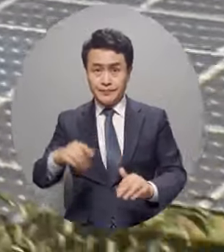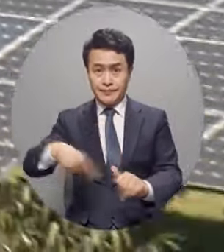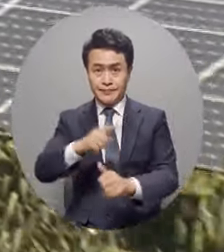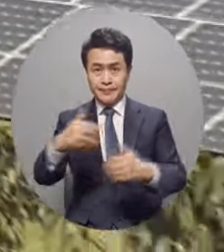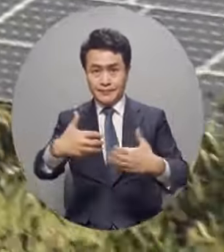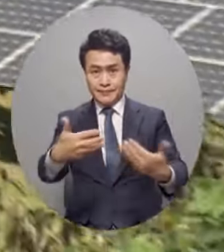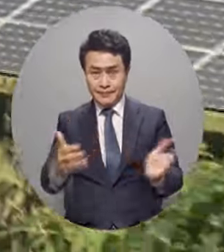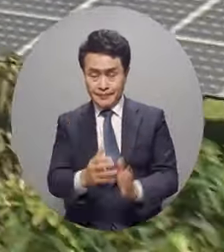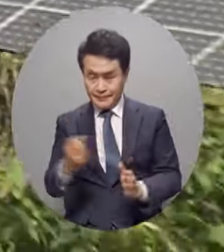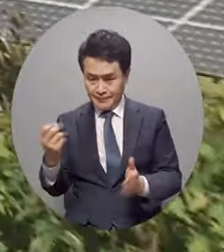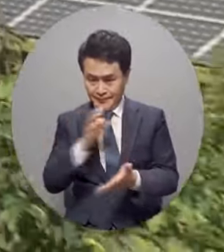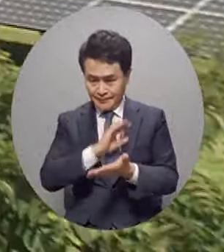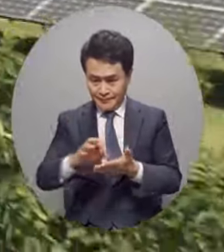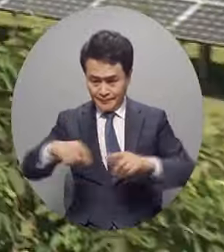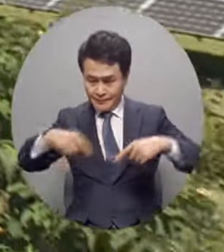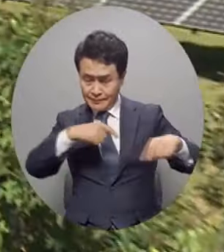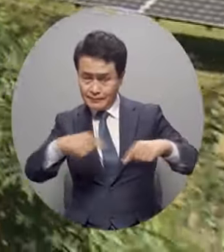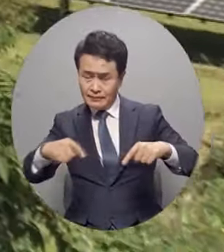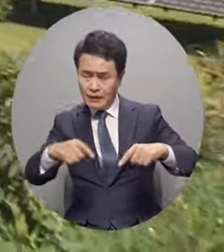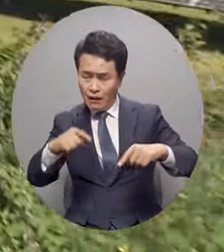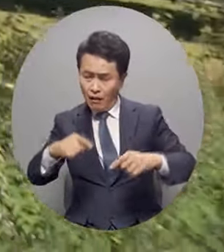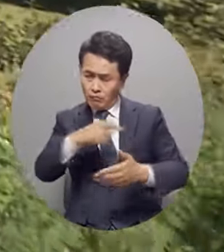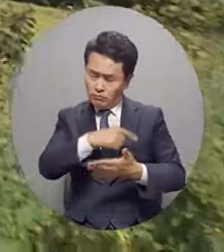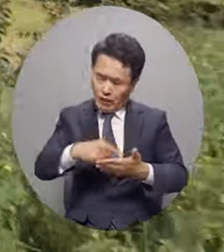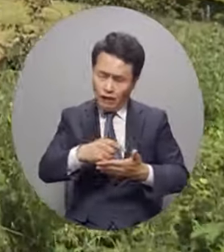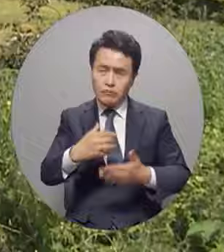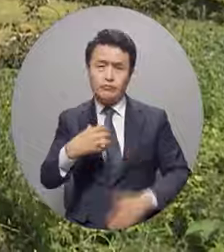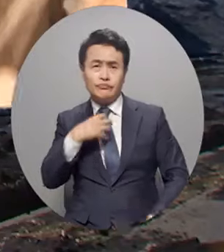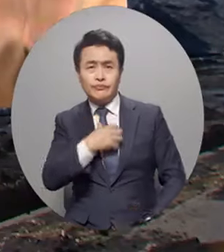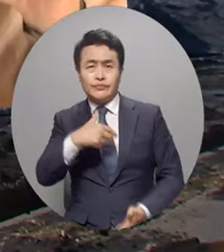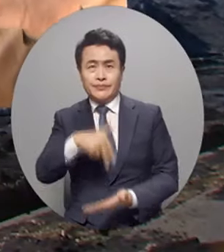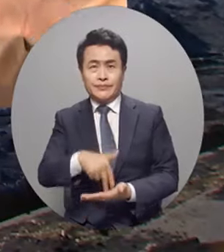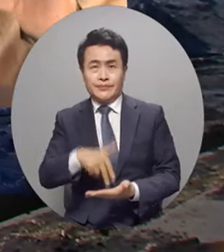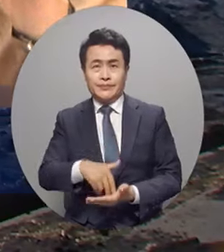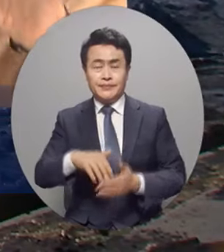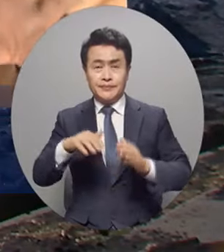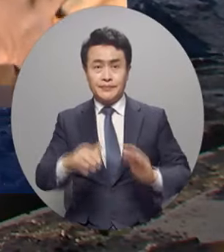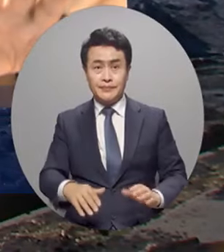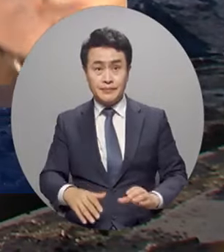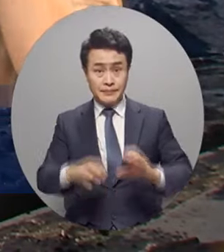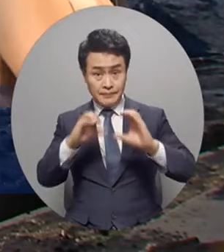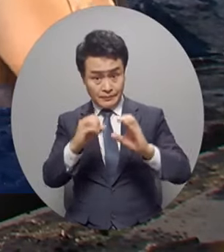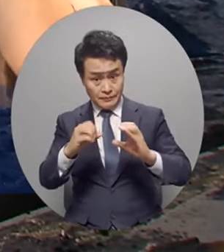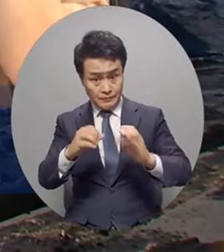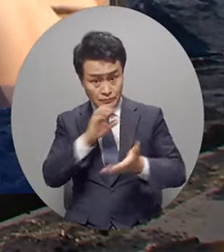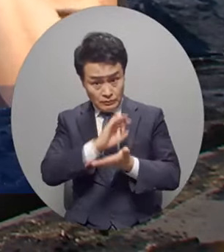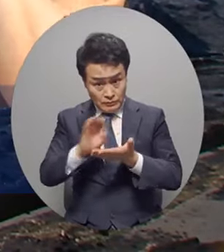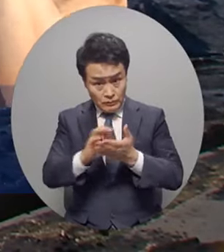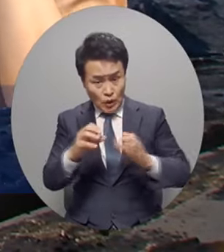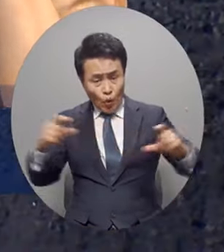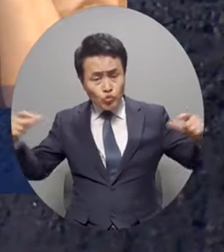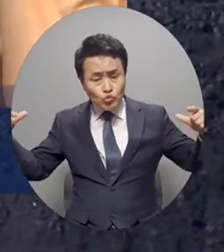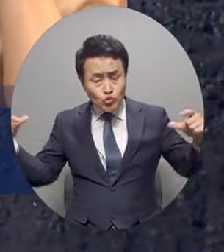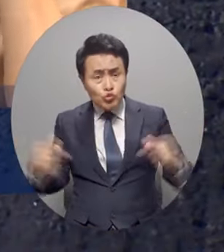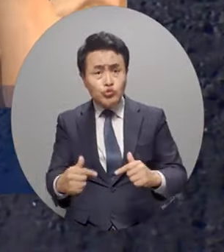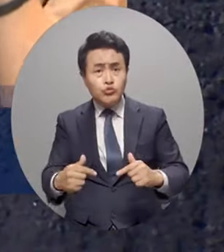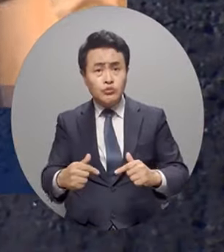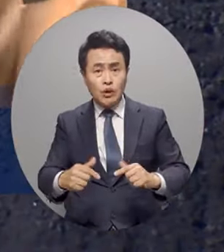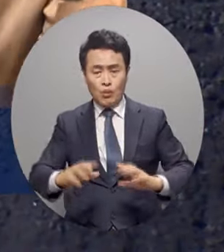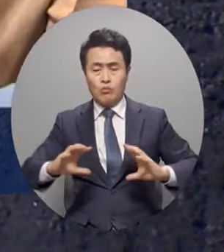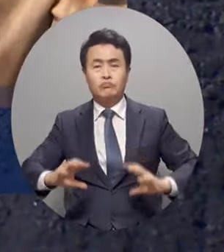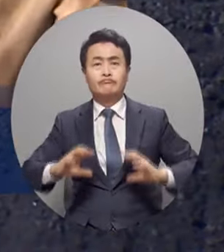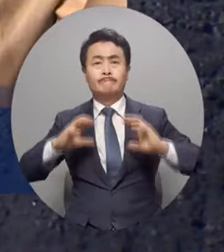환경단체들도 재생에너지 정책에 큰 타격을 우려하고 있습니다. 탄소 배출량을 줄이는 것이 온